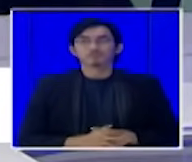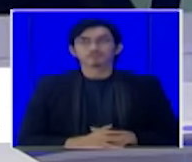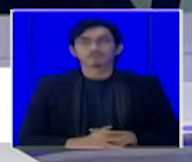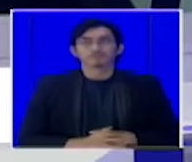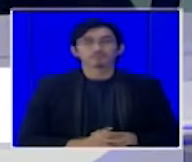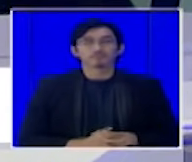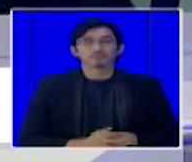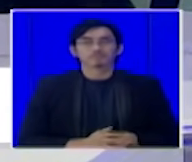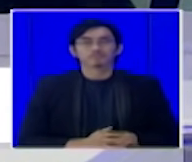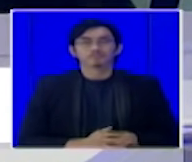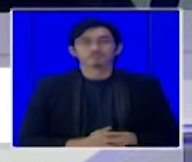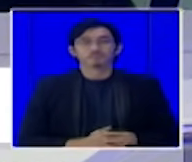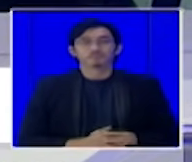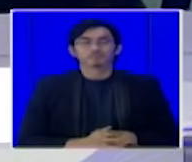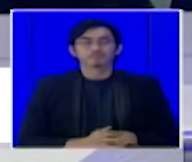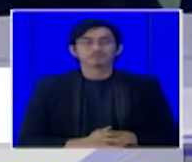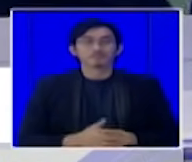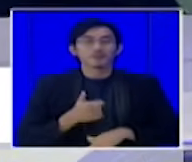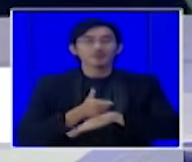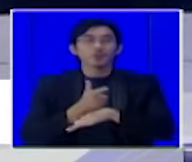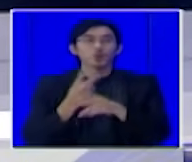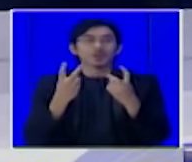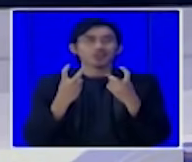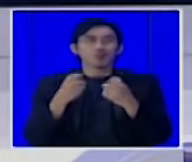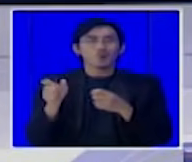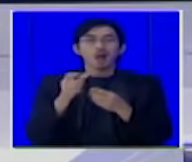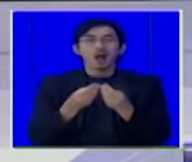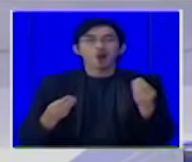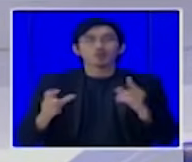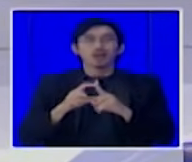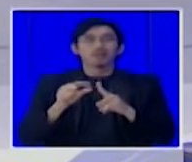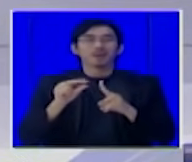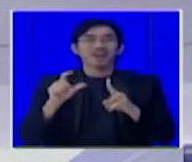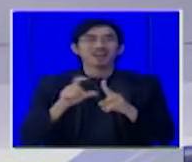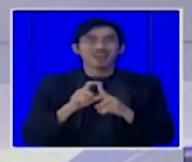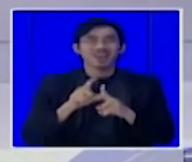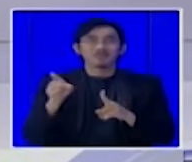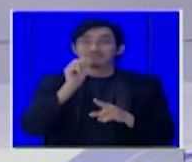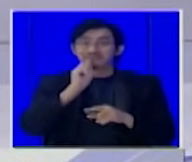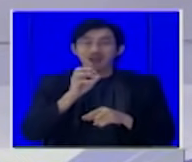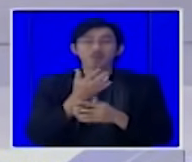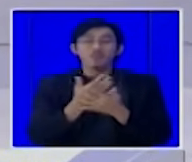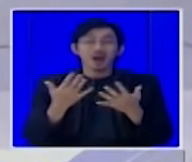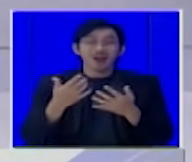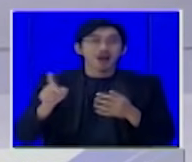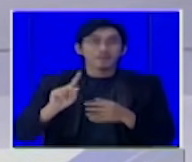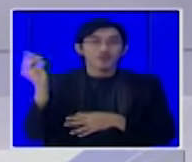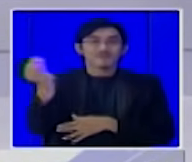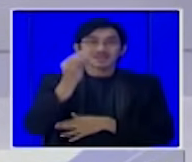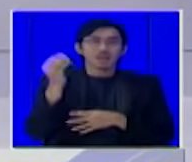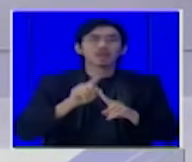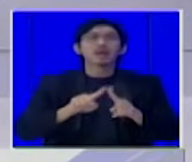Kita beralih ke informasi lainnya, pemirsa, di mana video TikTok seorang anggota DPRD yang melarang warga untuk berwisata ke